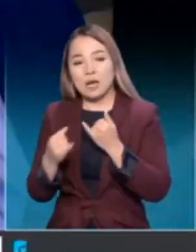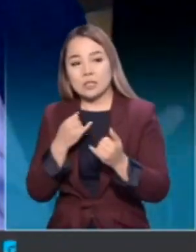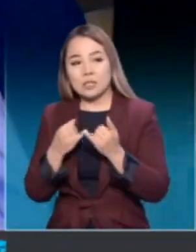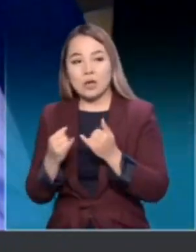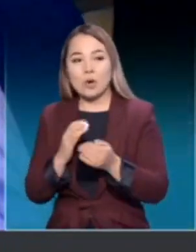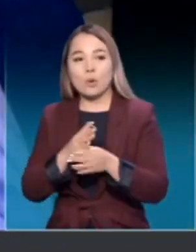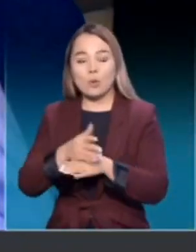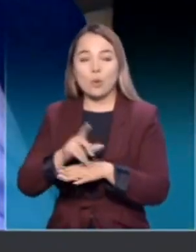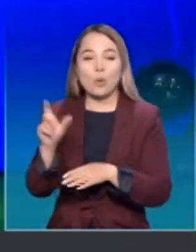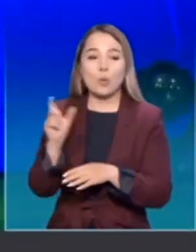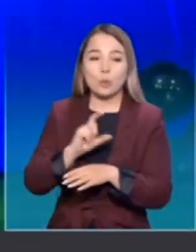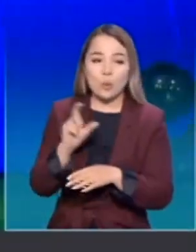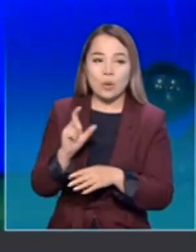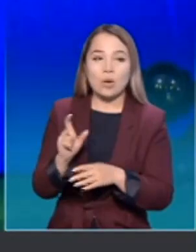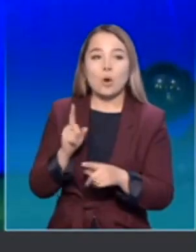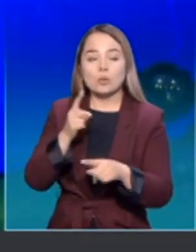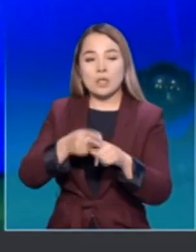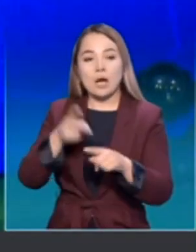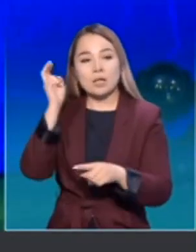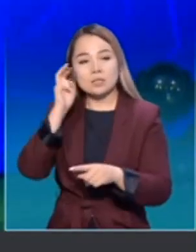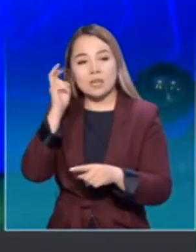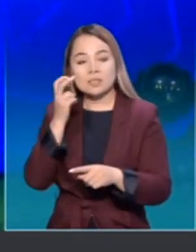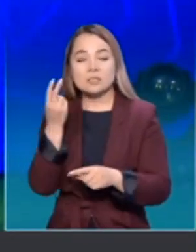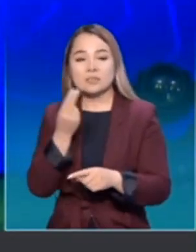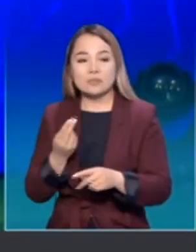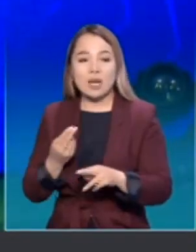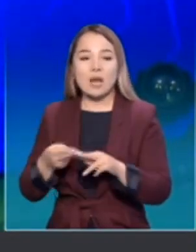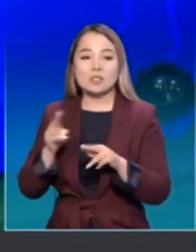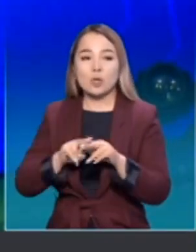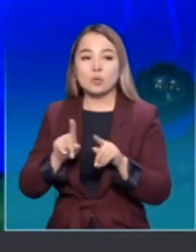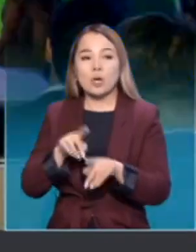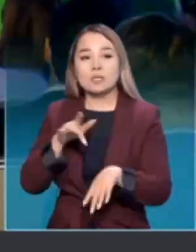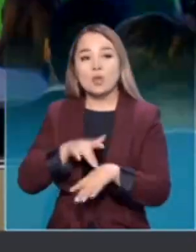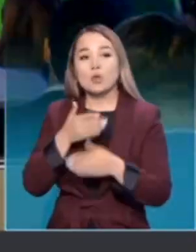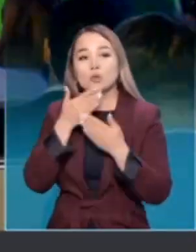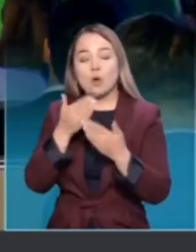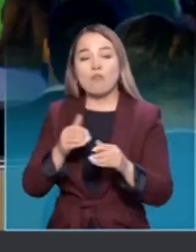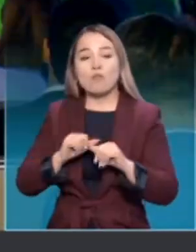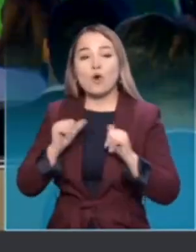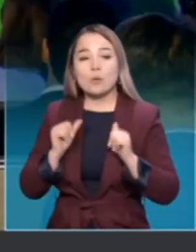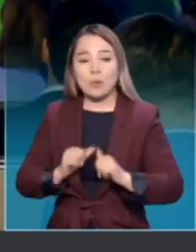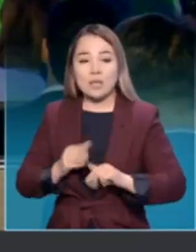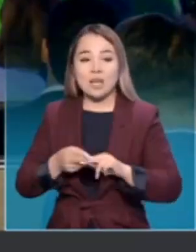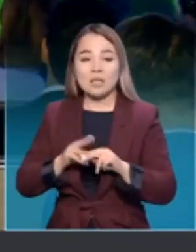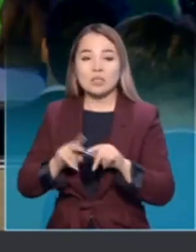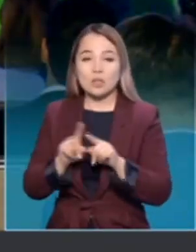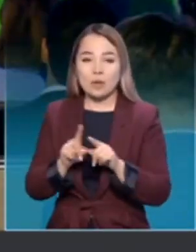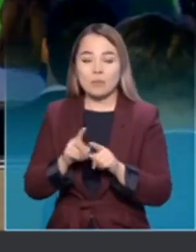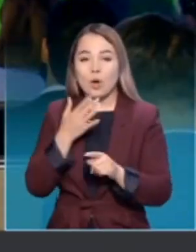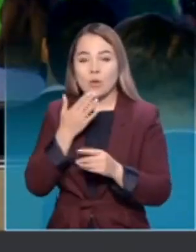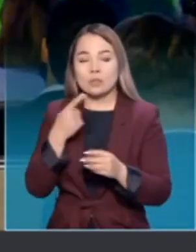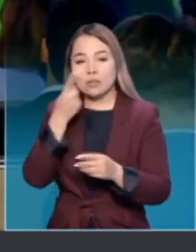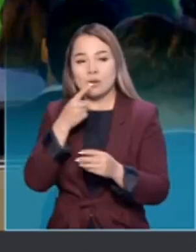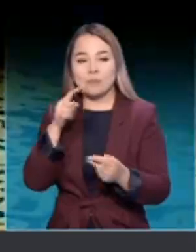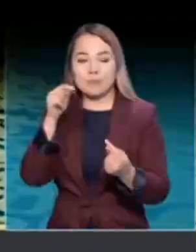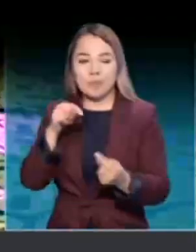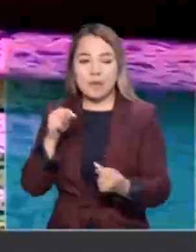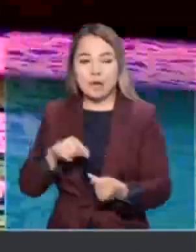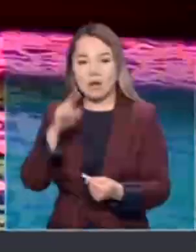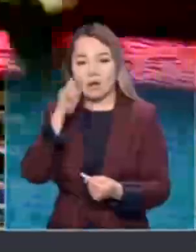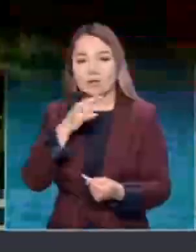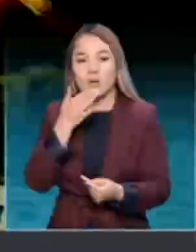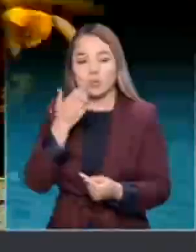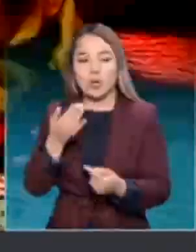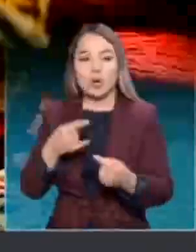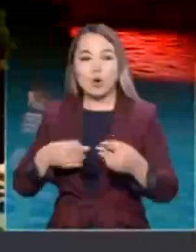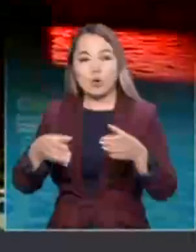қонақтағы көк және қосымша киім қара түсті. Жанкүйерлердің сұранысы бойынша формада ұлттық нақышқа басымдық берілген. Қазақстан ұлттық